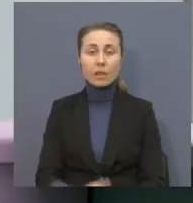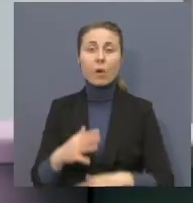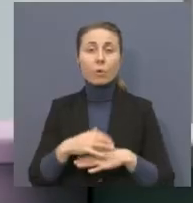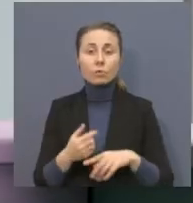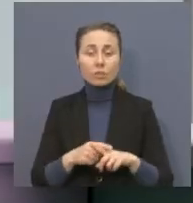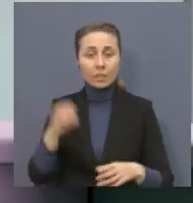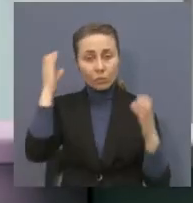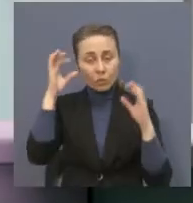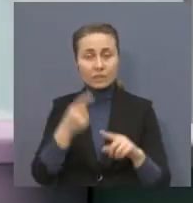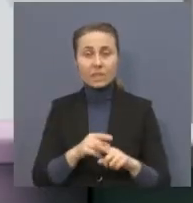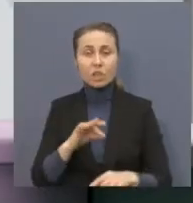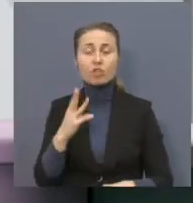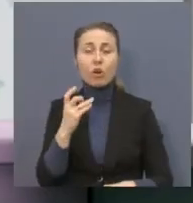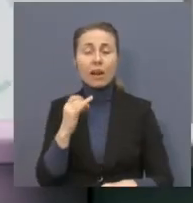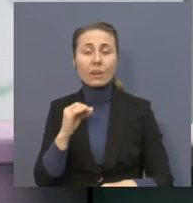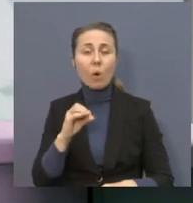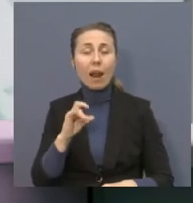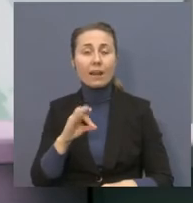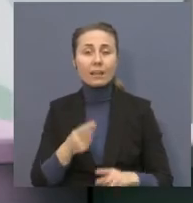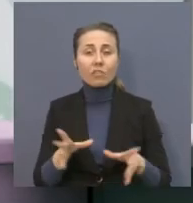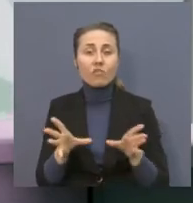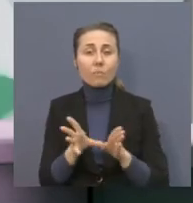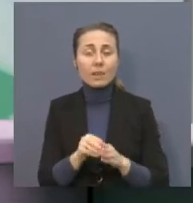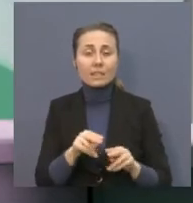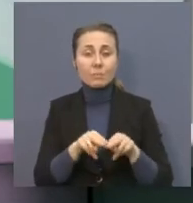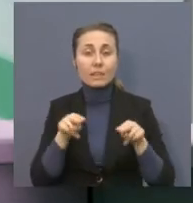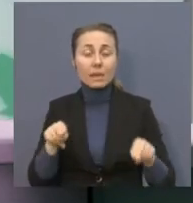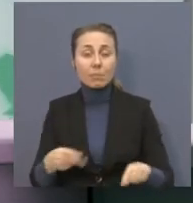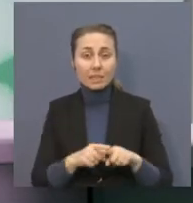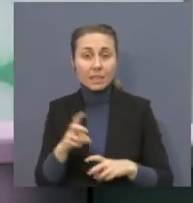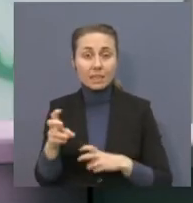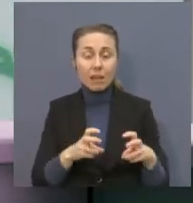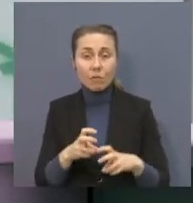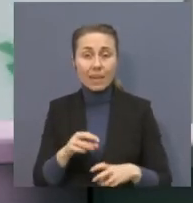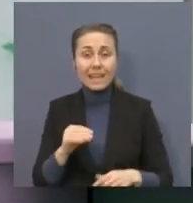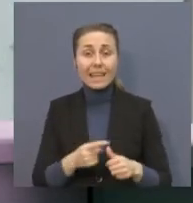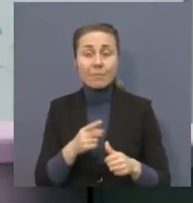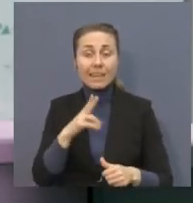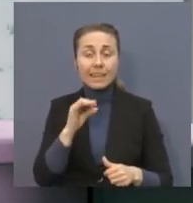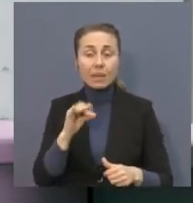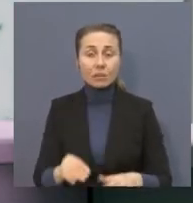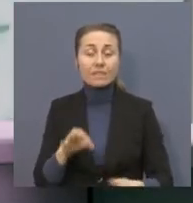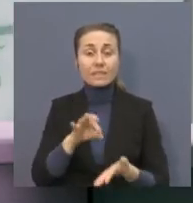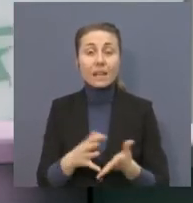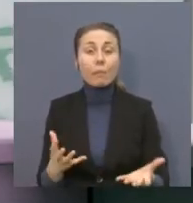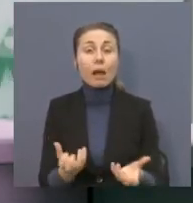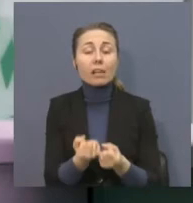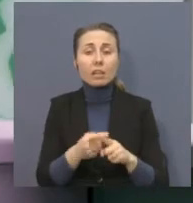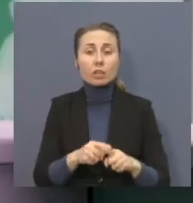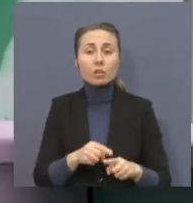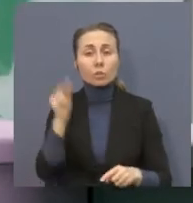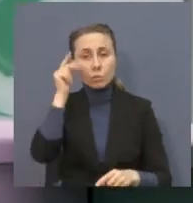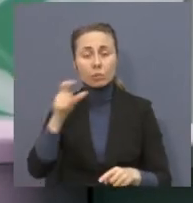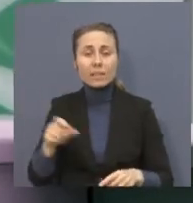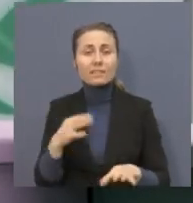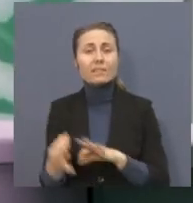Кокшетауский университет имени Шукана Уалиханова совместно с Петропавловским заводом имени Кирова в целях поддержки студентов-сирот